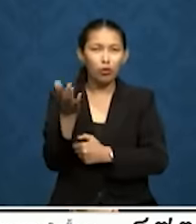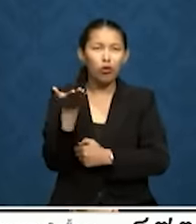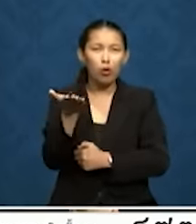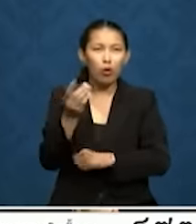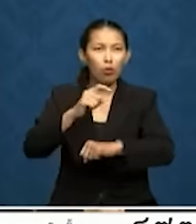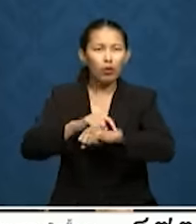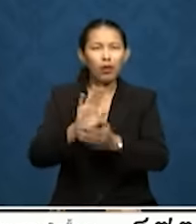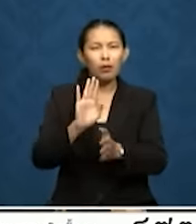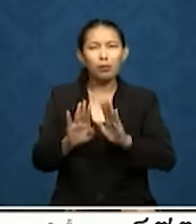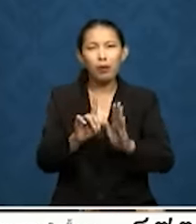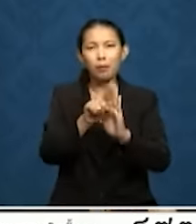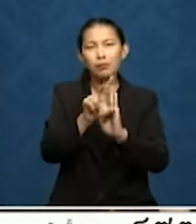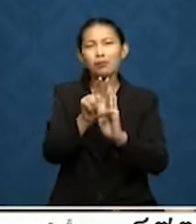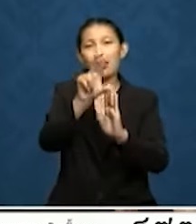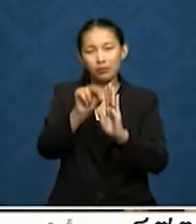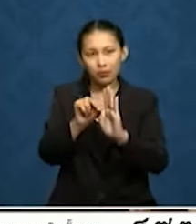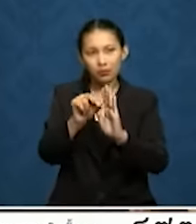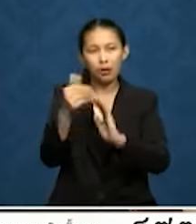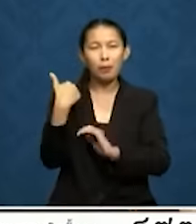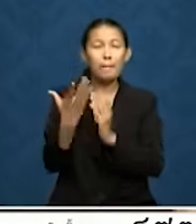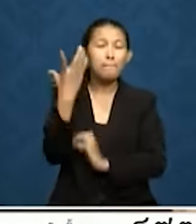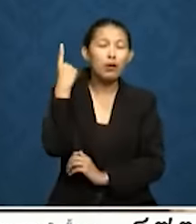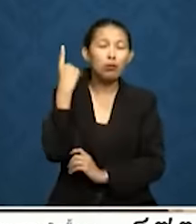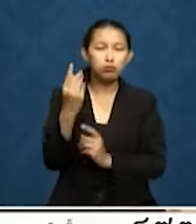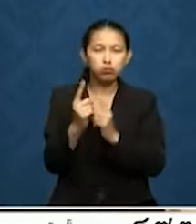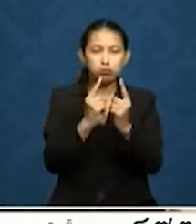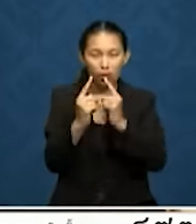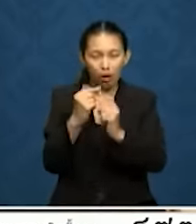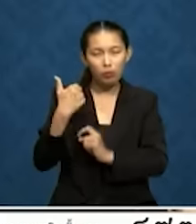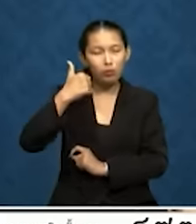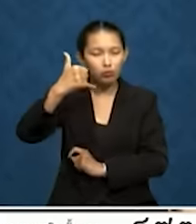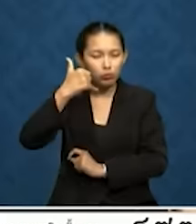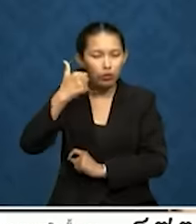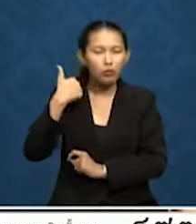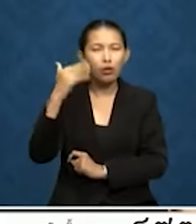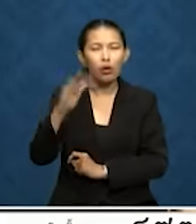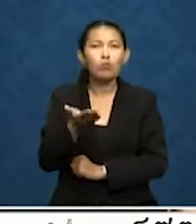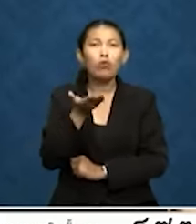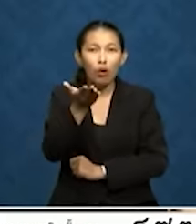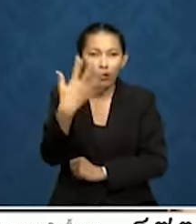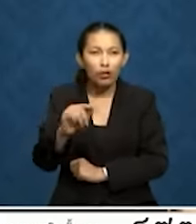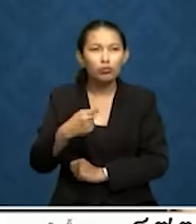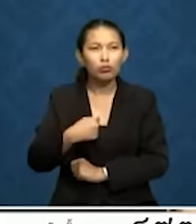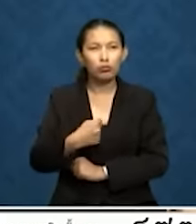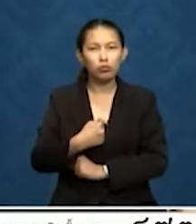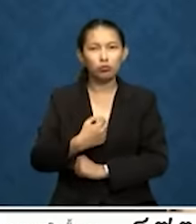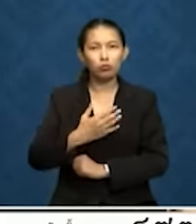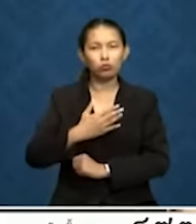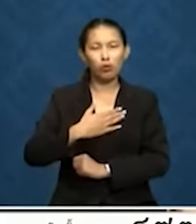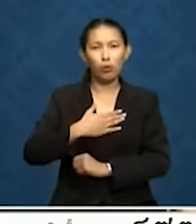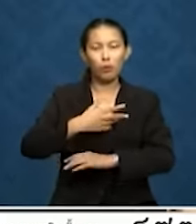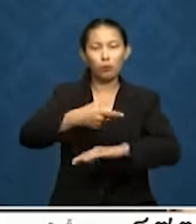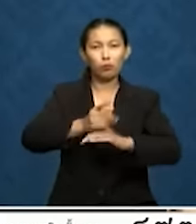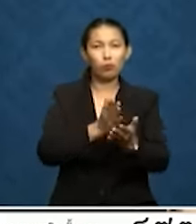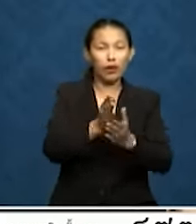ณครึ่งชั่วโมงนะท่านประกรณ์วุฒิโทรหาผมเมื่อคืนผมก็ขอมาก็ในฐานะที่เป็นฝ่ายรัฐบา